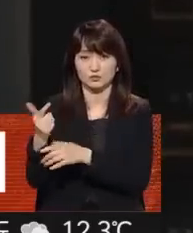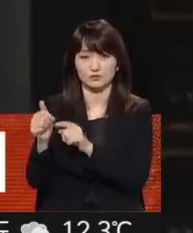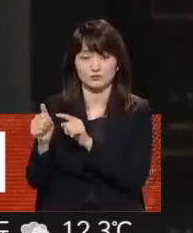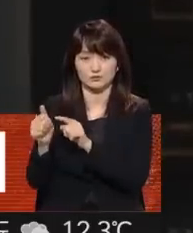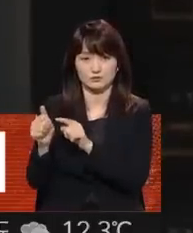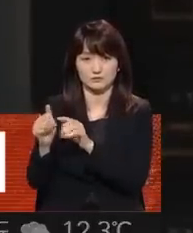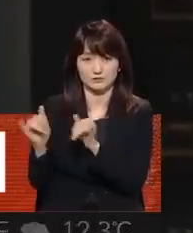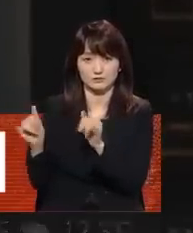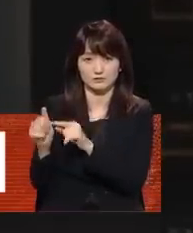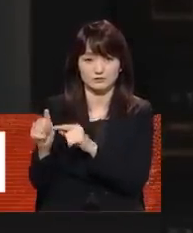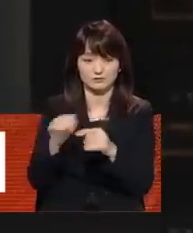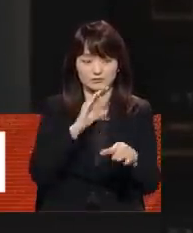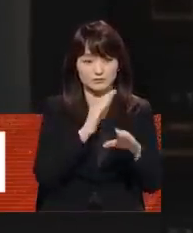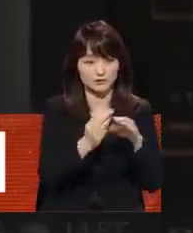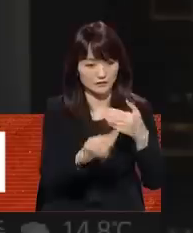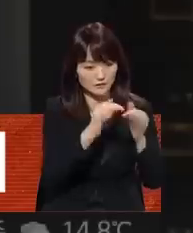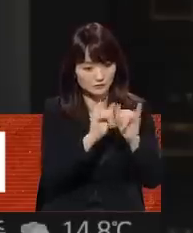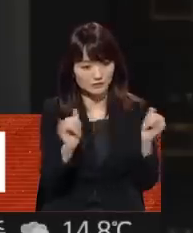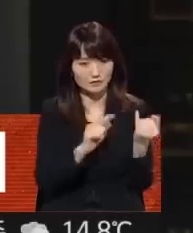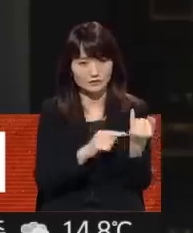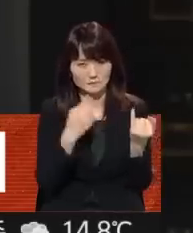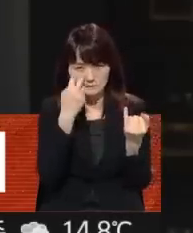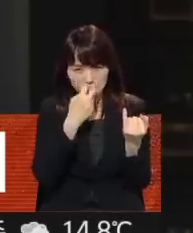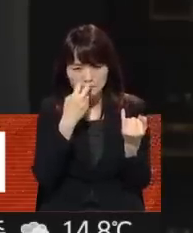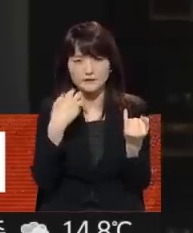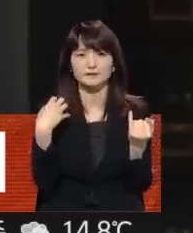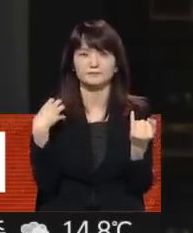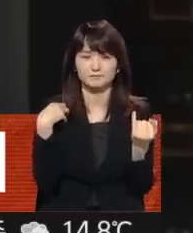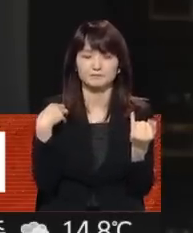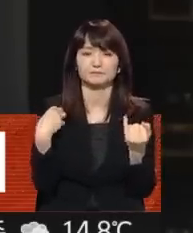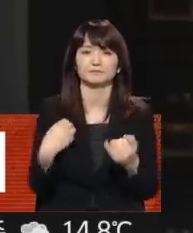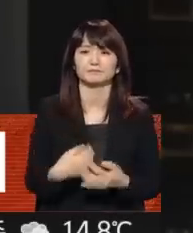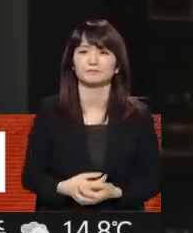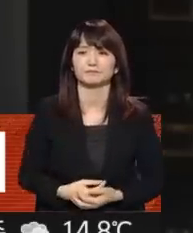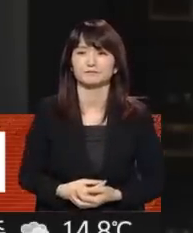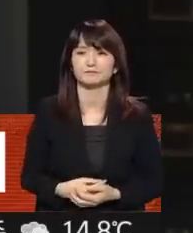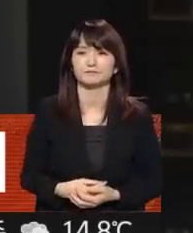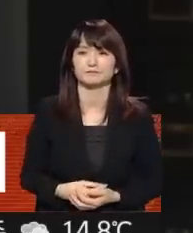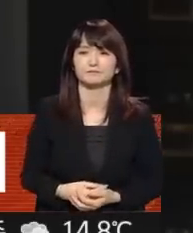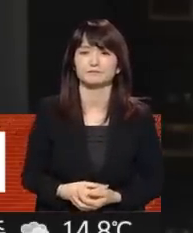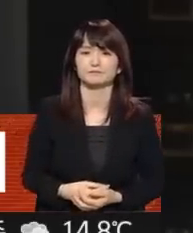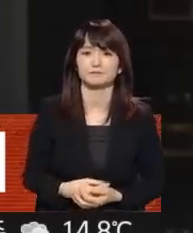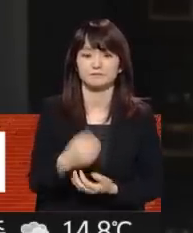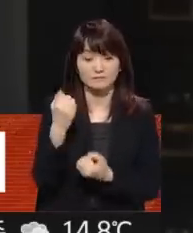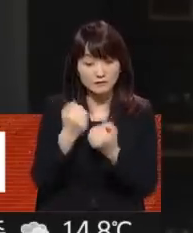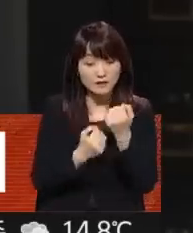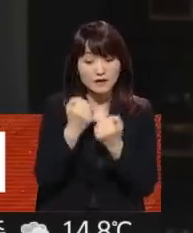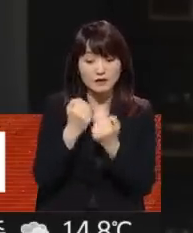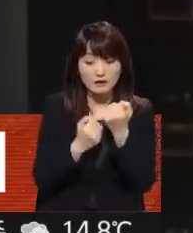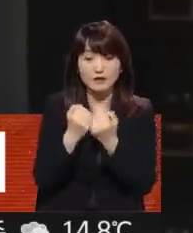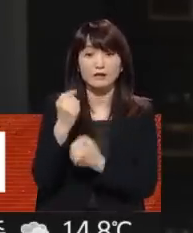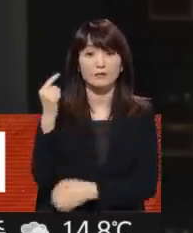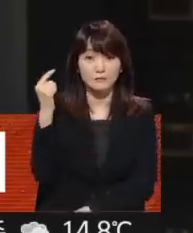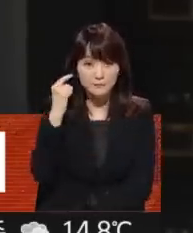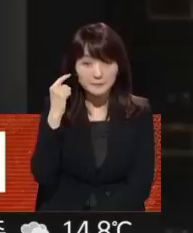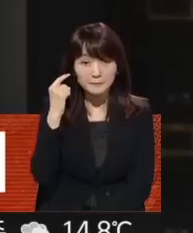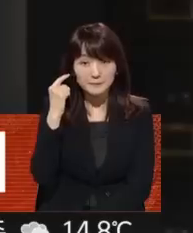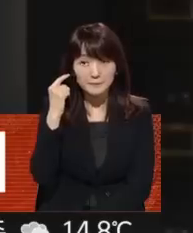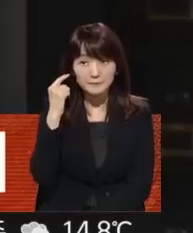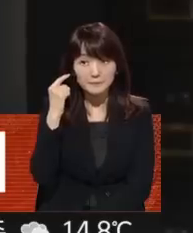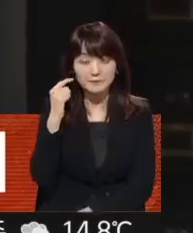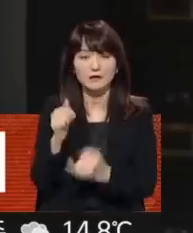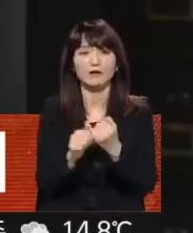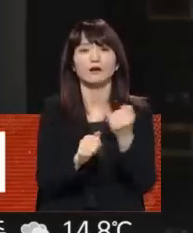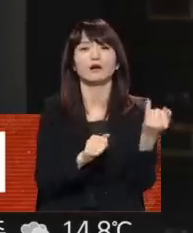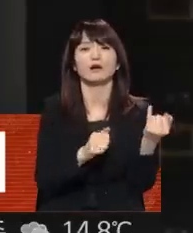이렇게 탈북민들 뭐 이렇게 관리를 하시죠 자 그런데이 설명을 다 듣고 나서이